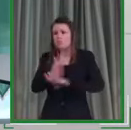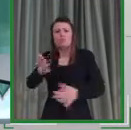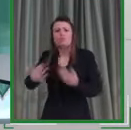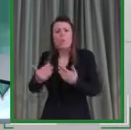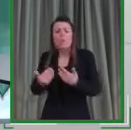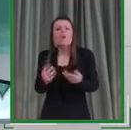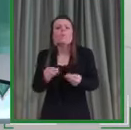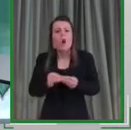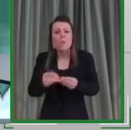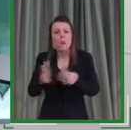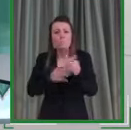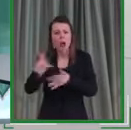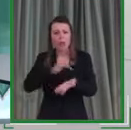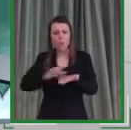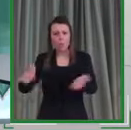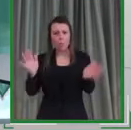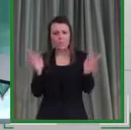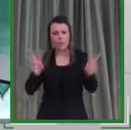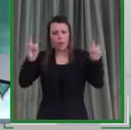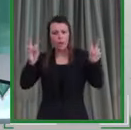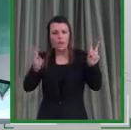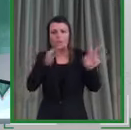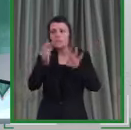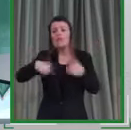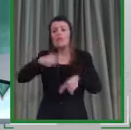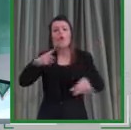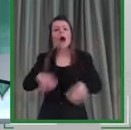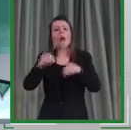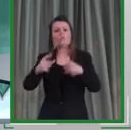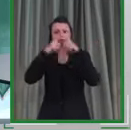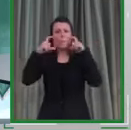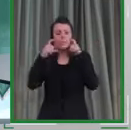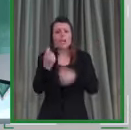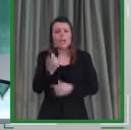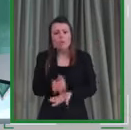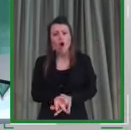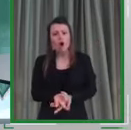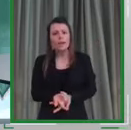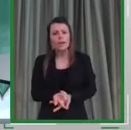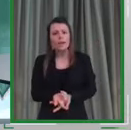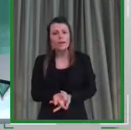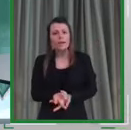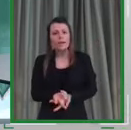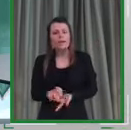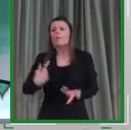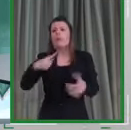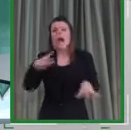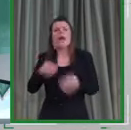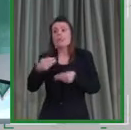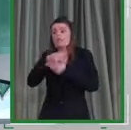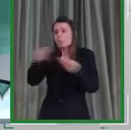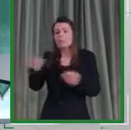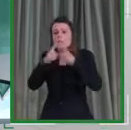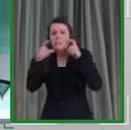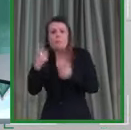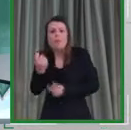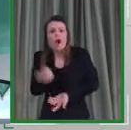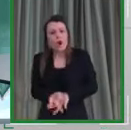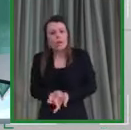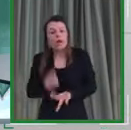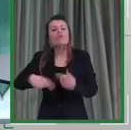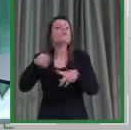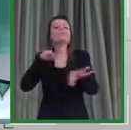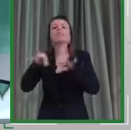sempre quindi poche sono state le mascherine attribuite a loro la strategia che abbiamo utilizzato per